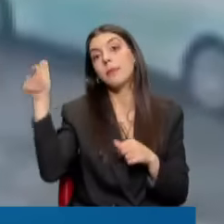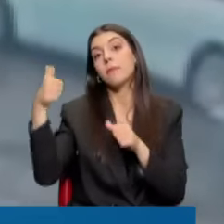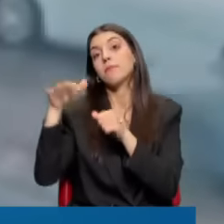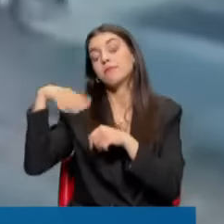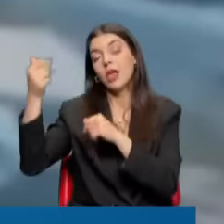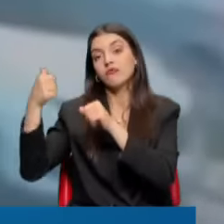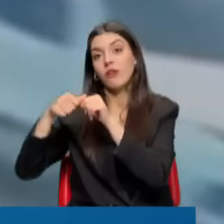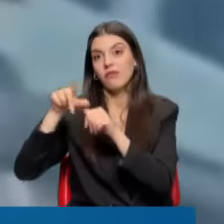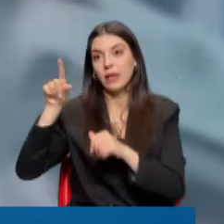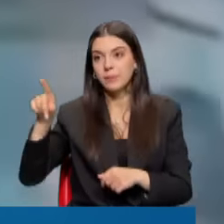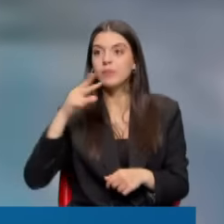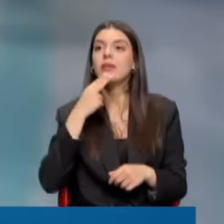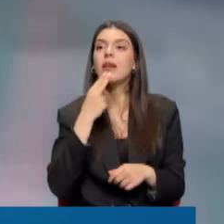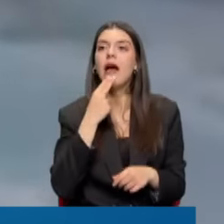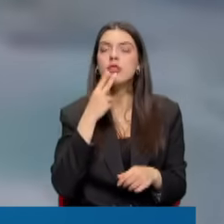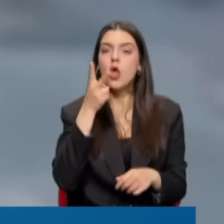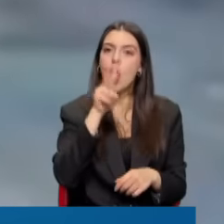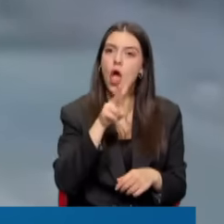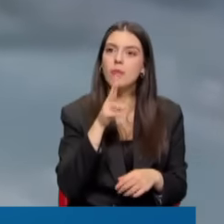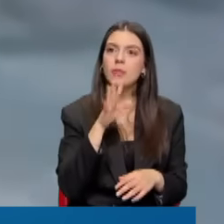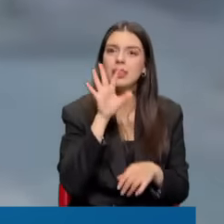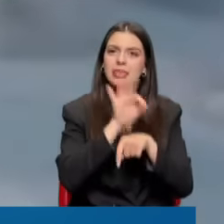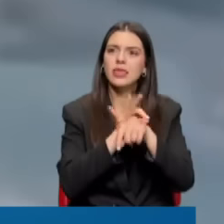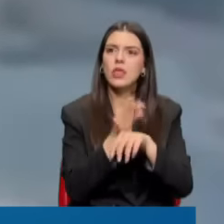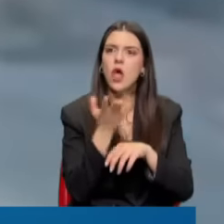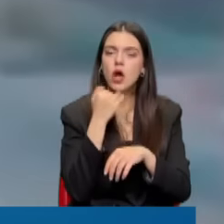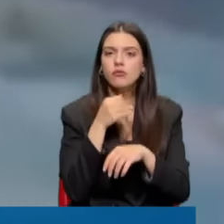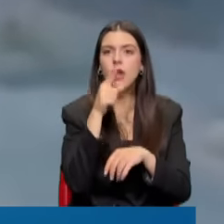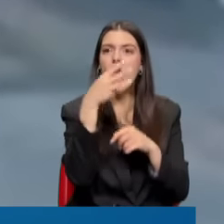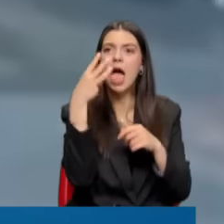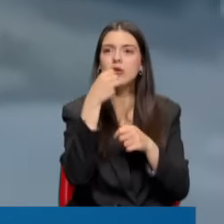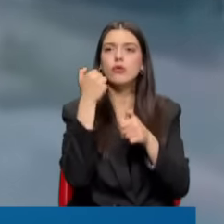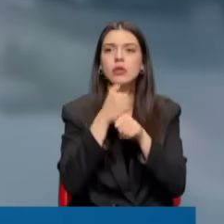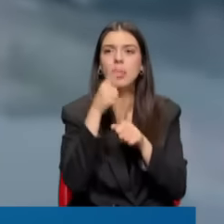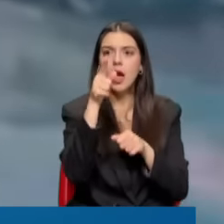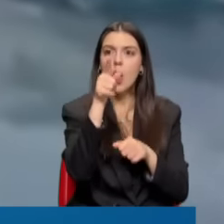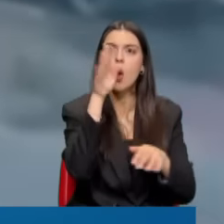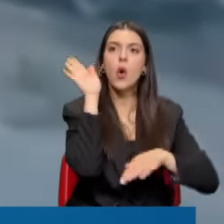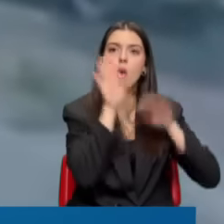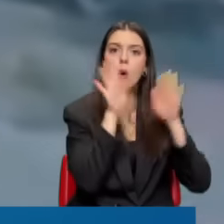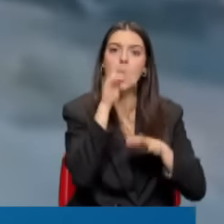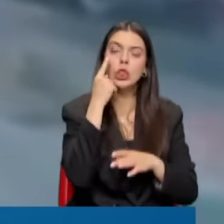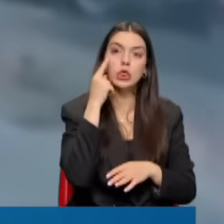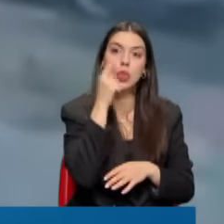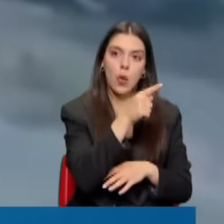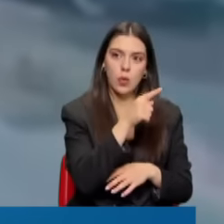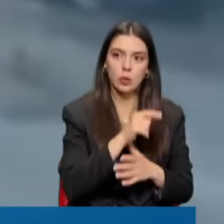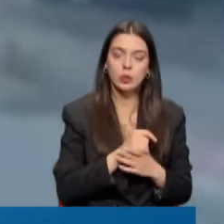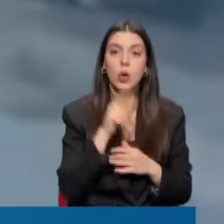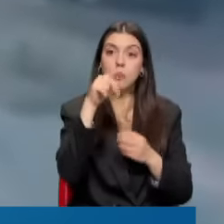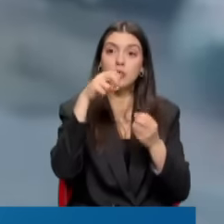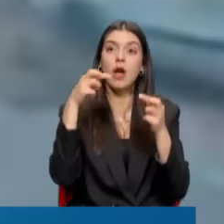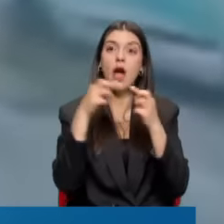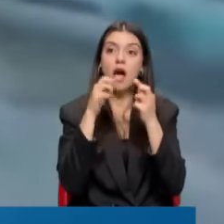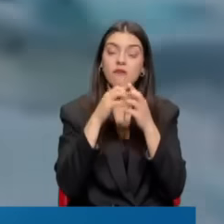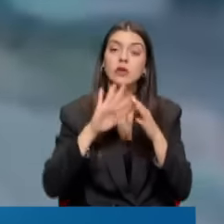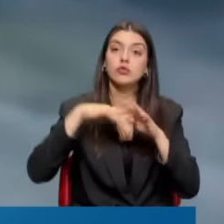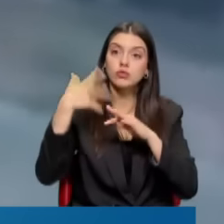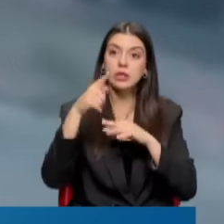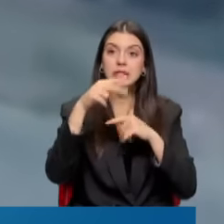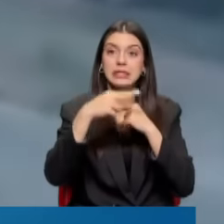genç kadının ölümünden dakikalar önce de Ergün gein Ailesi ayarı darp ettii iddiaya göre o kavga sonrası Zinnet Nur